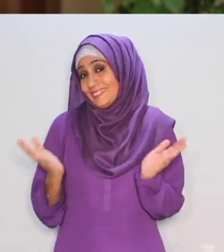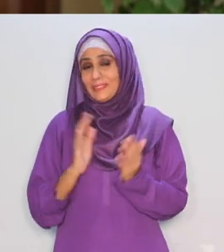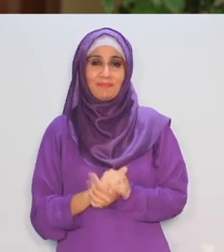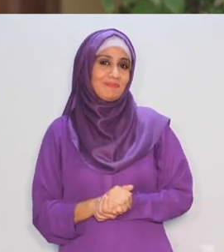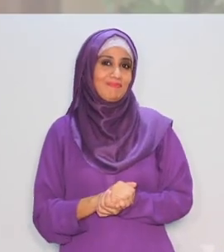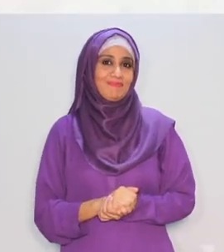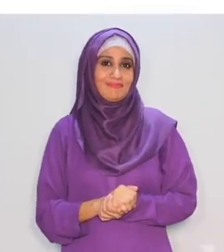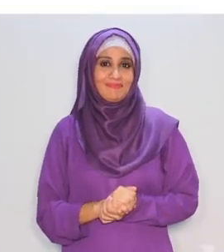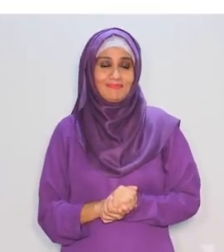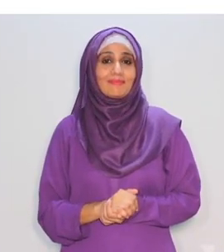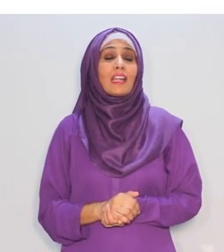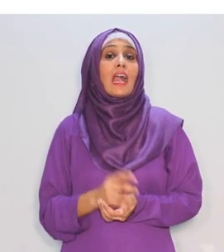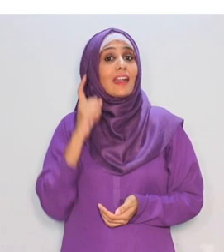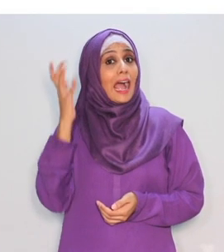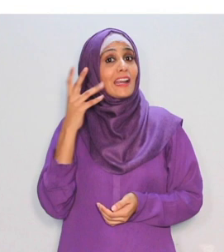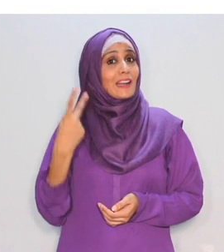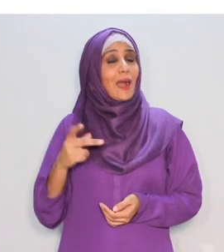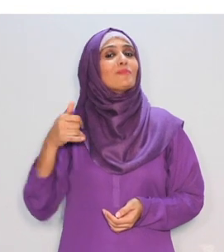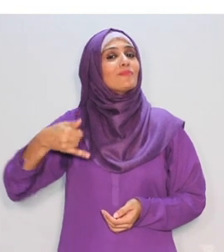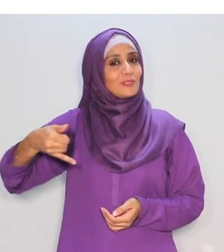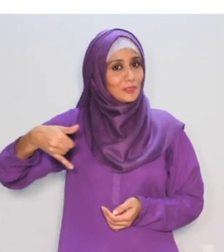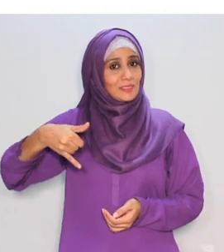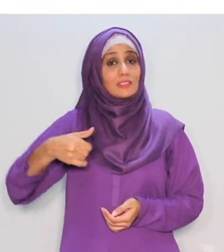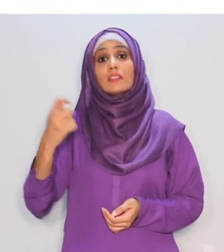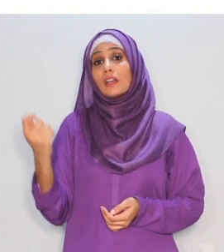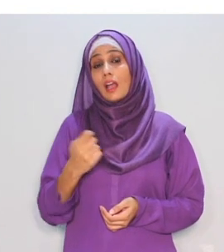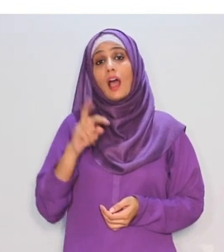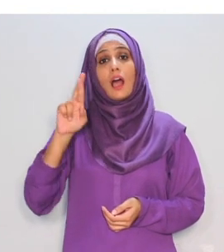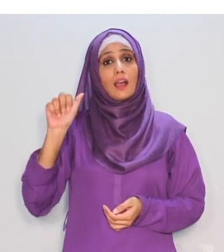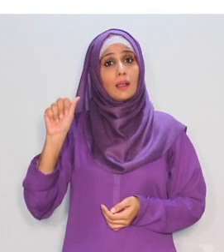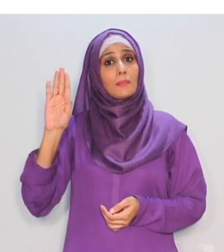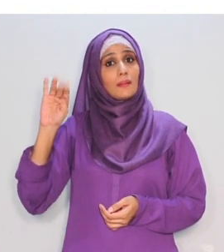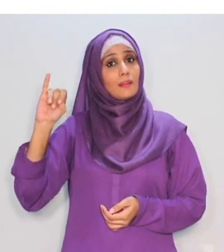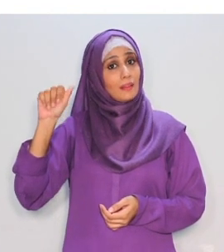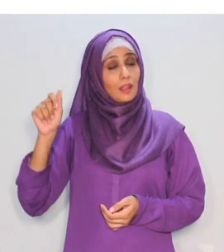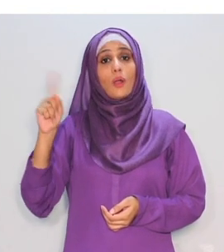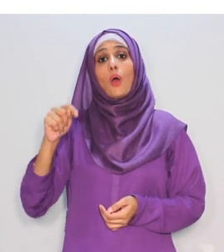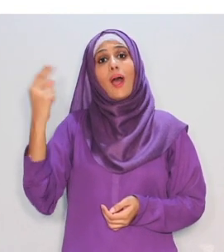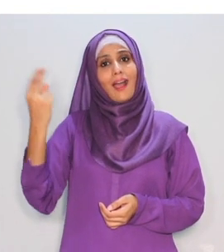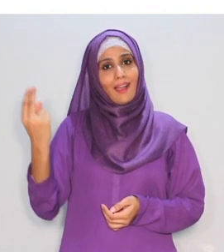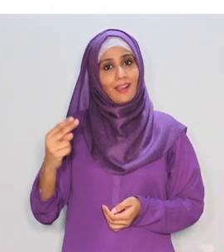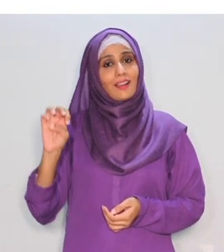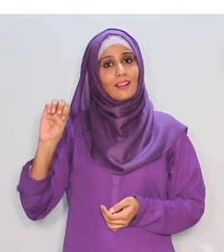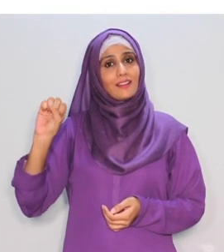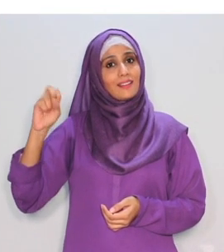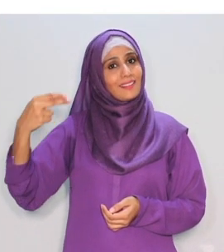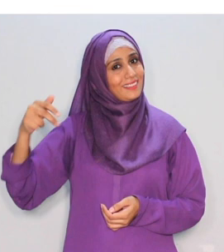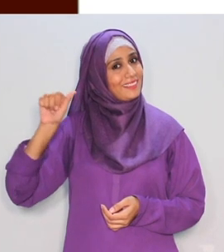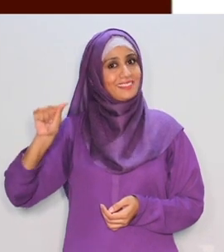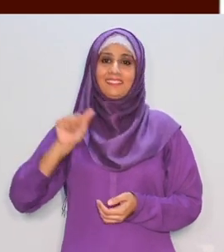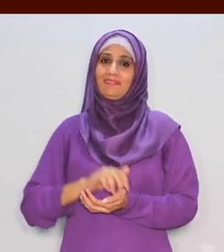मेरी पसंद। छोटू मुसन्निफा हैं राबिया मुइन और मुसव्विरा हैं ईशा मसूद।